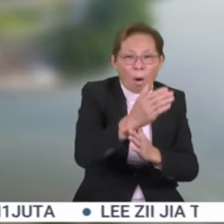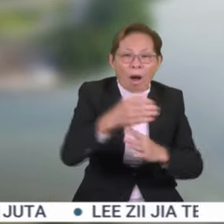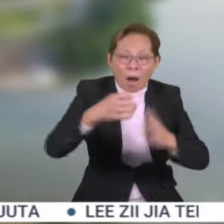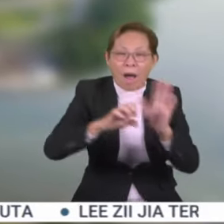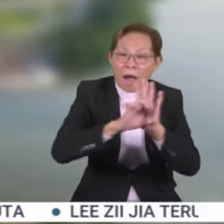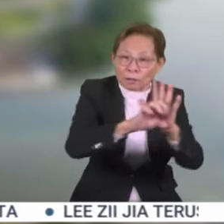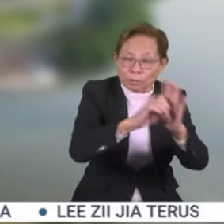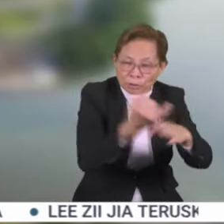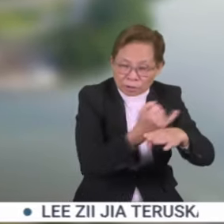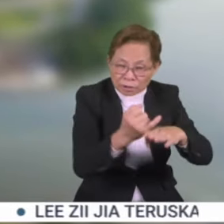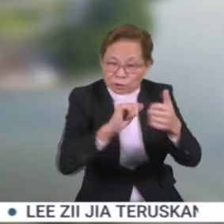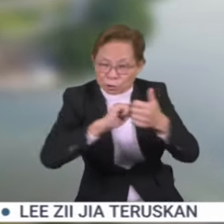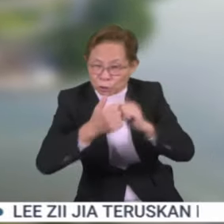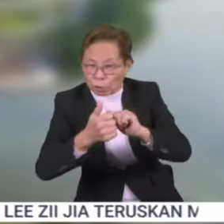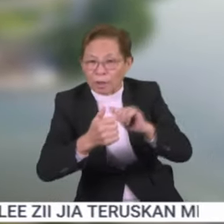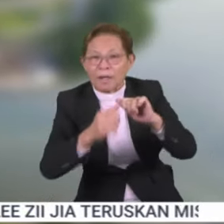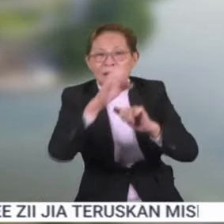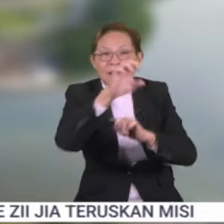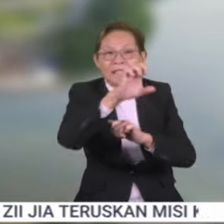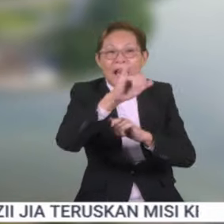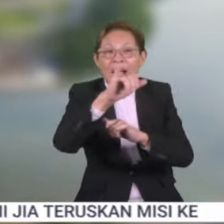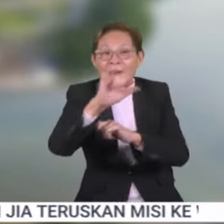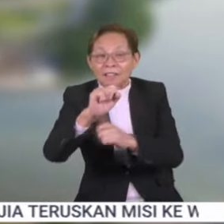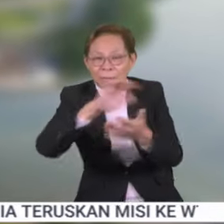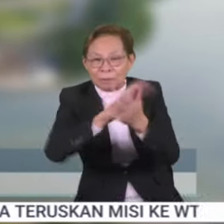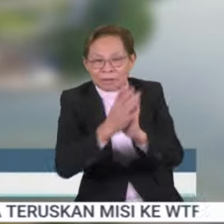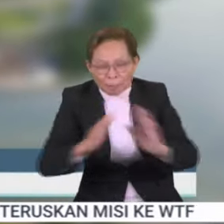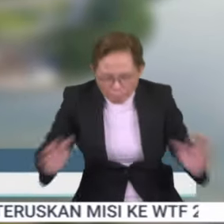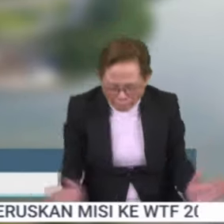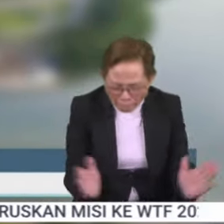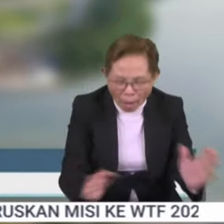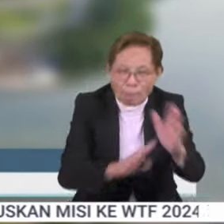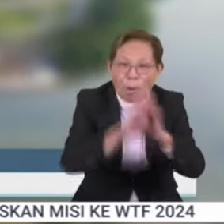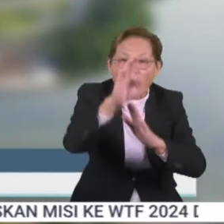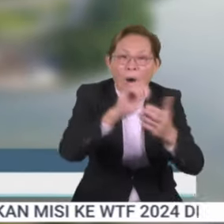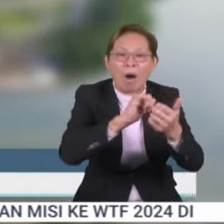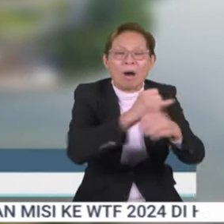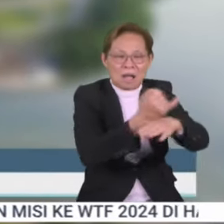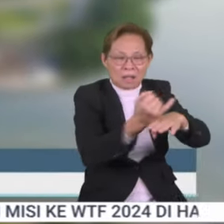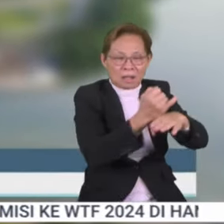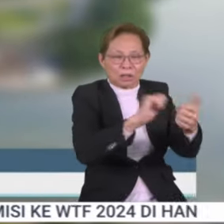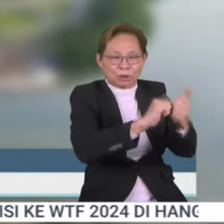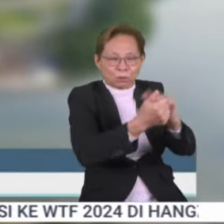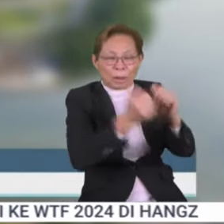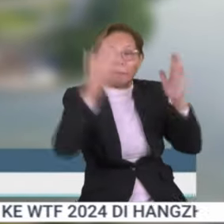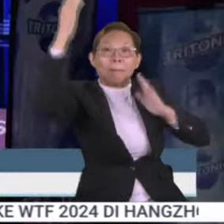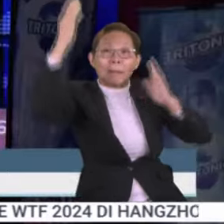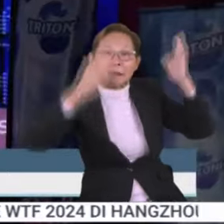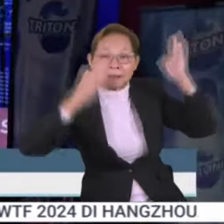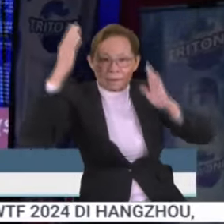ekspo industri sukan Eis menjadi penggalak pertumbuhan industri sukan